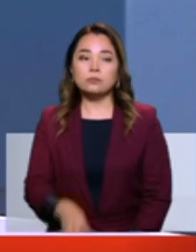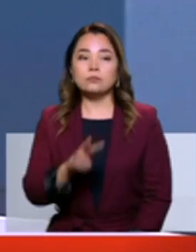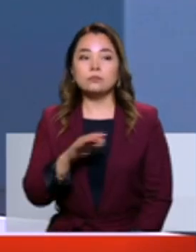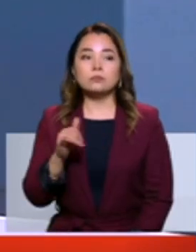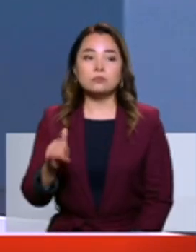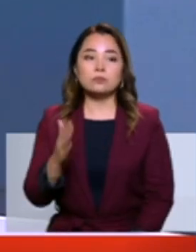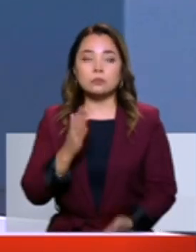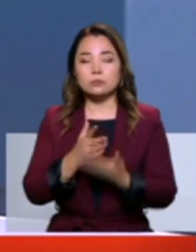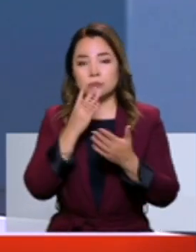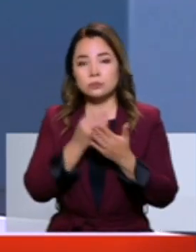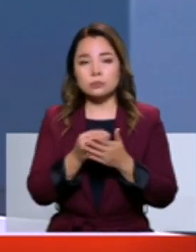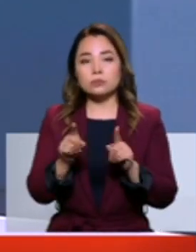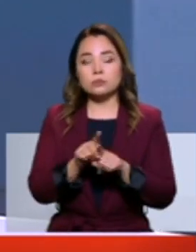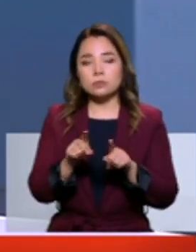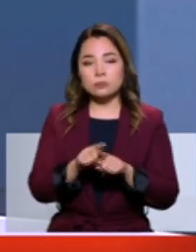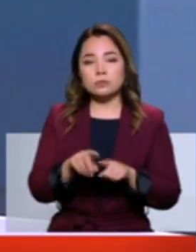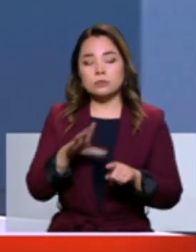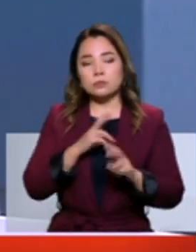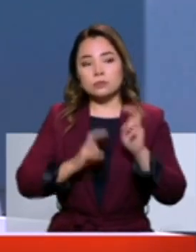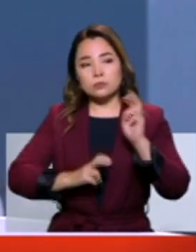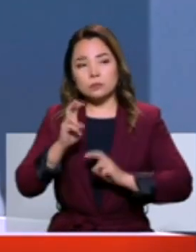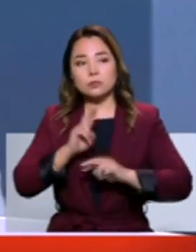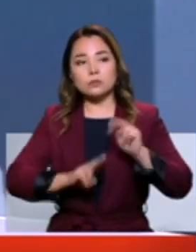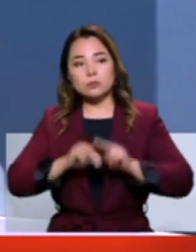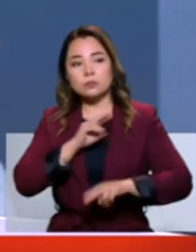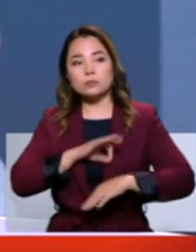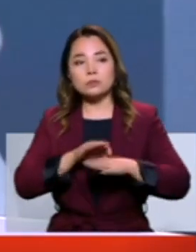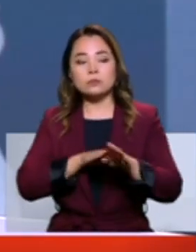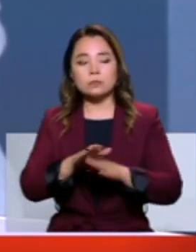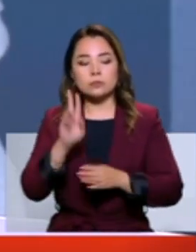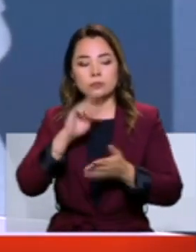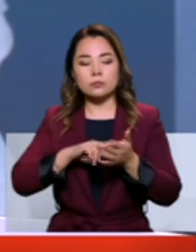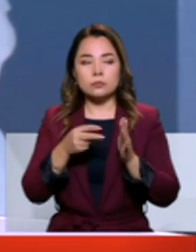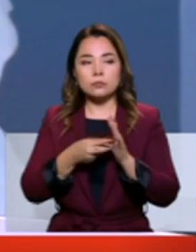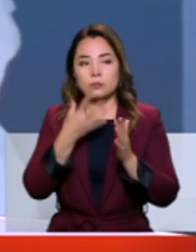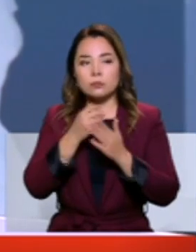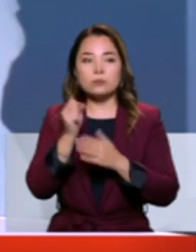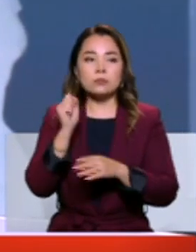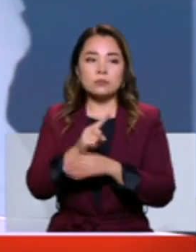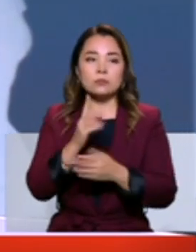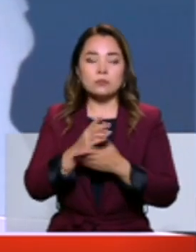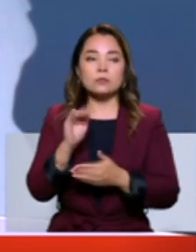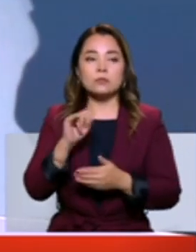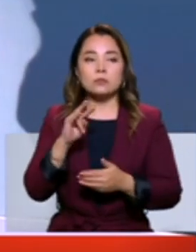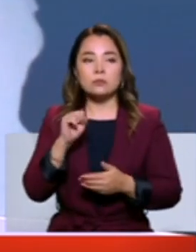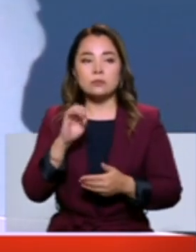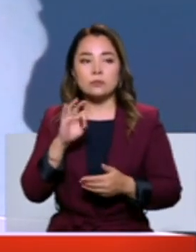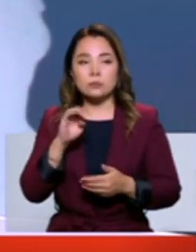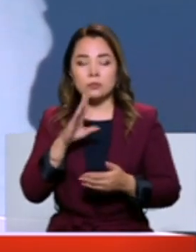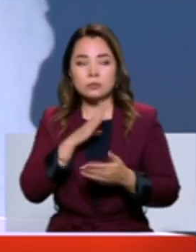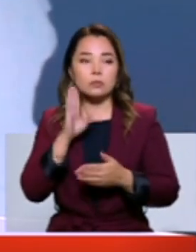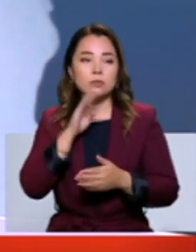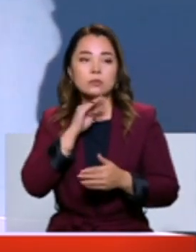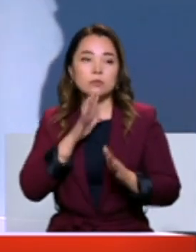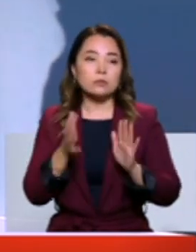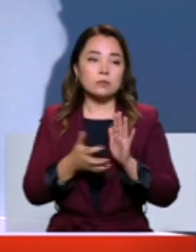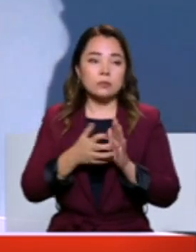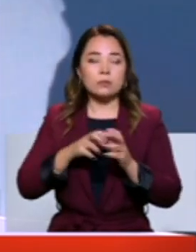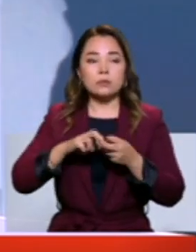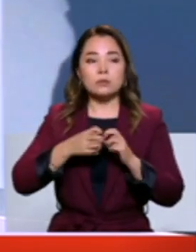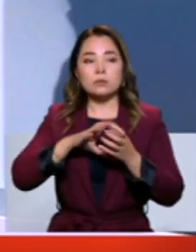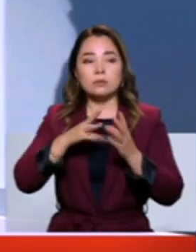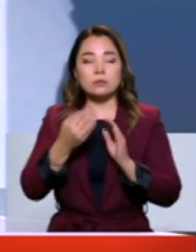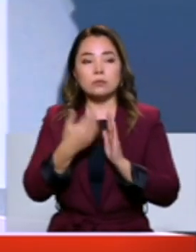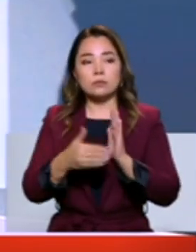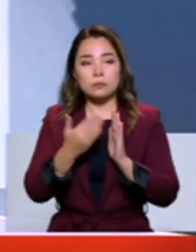Маңғыстауда су тұшыту зауытының құрылысы басталды. Жоба мемлекет басшысының тапсырмасына сәйкес Жаңаөзен қаласында су тапшылығын түбегейлі жою мақсатында